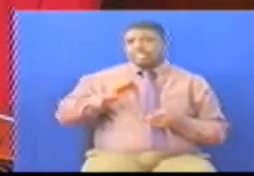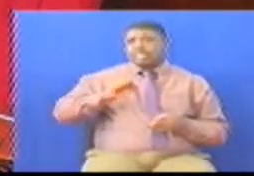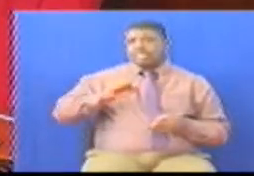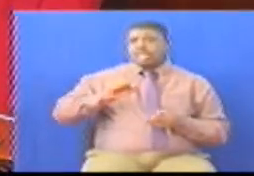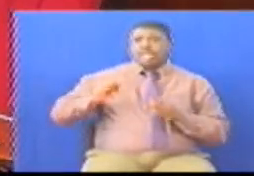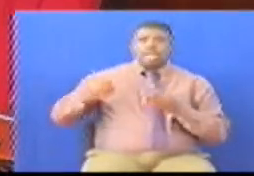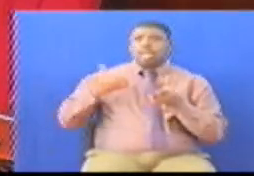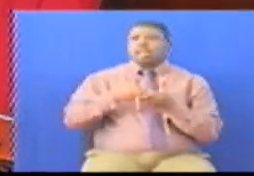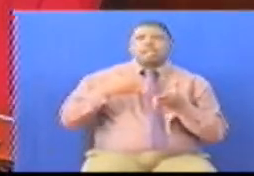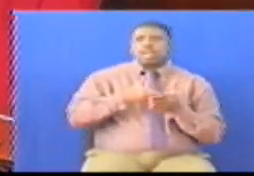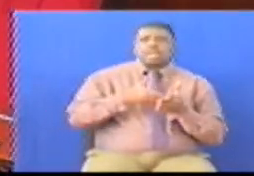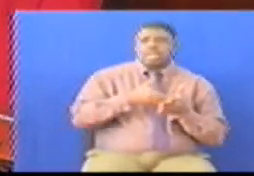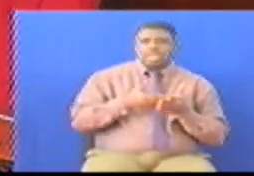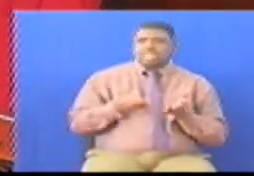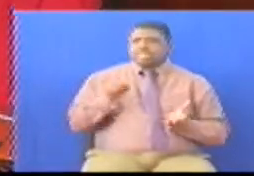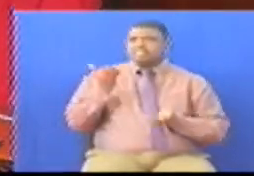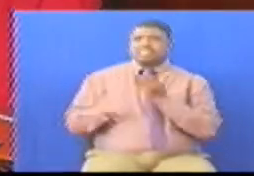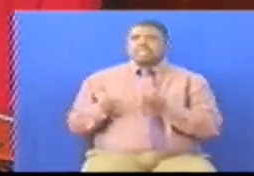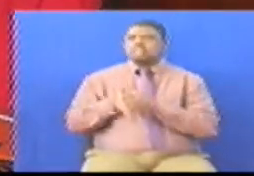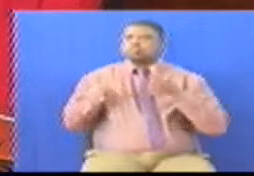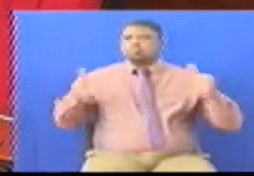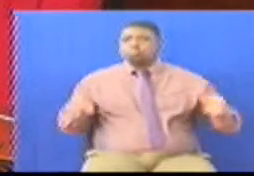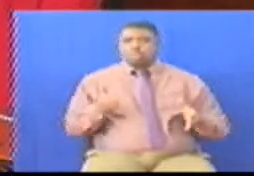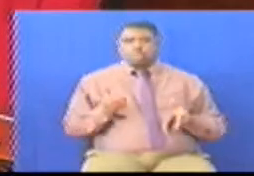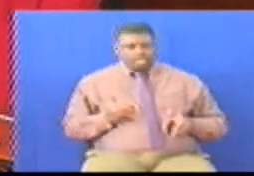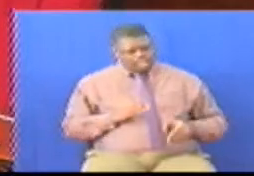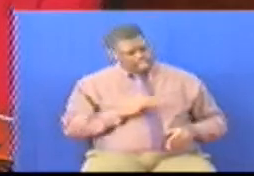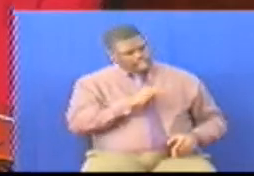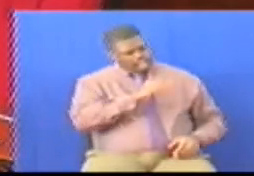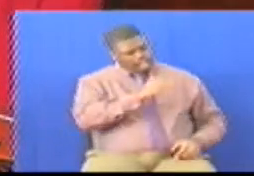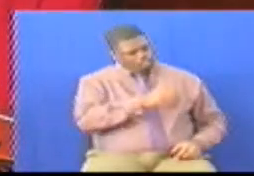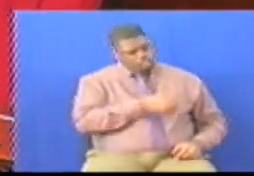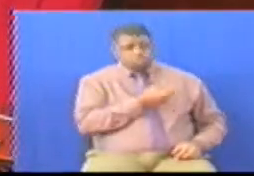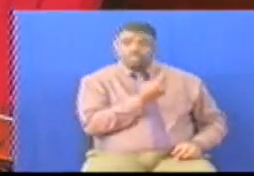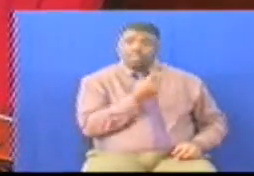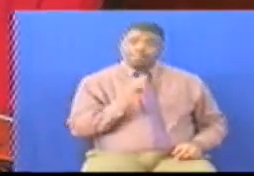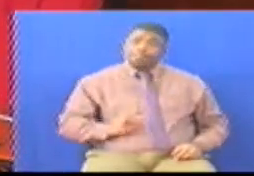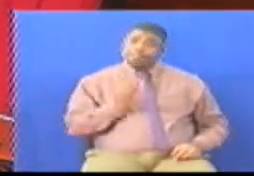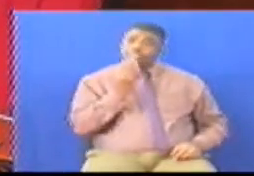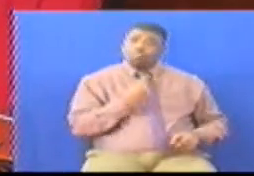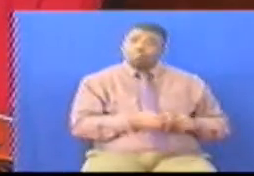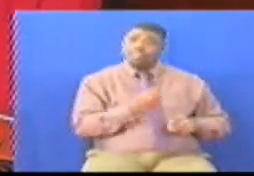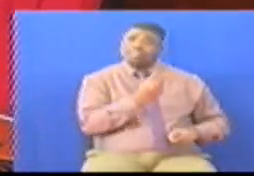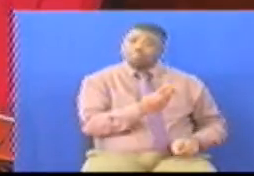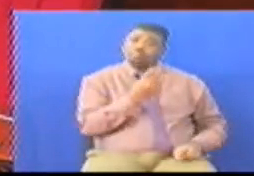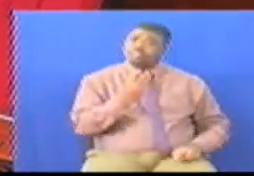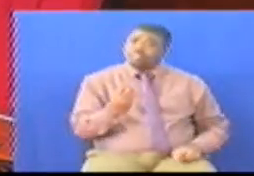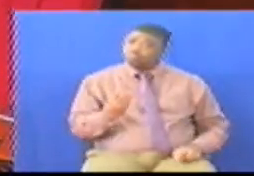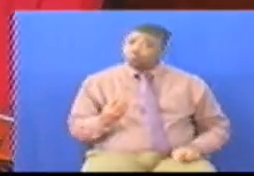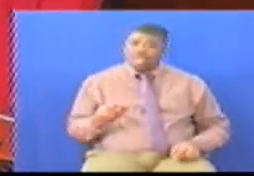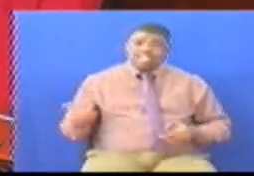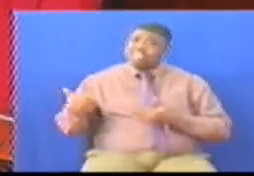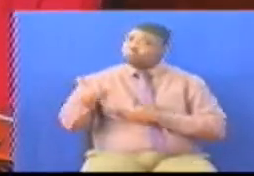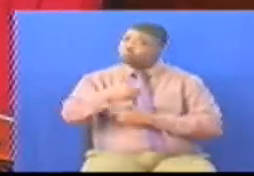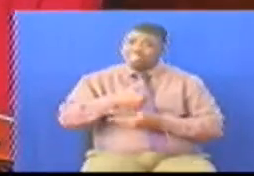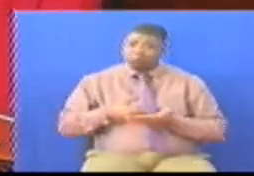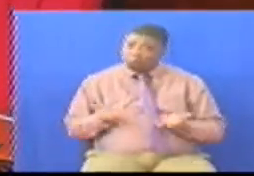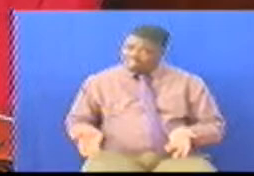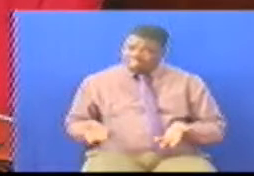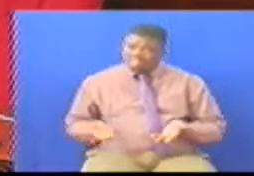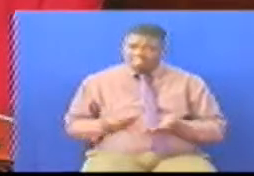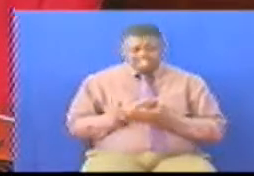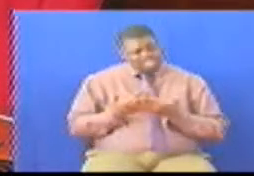kiasi kikubwa hadi kufikia mwezi Aprili 2020 bilioni 303 pia zilikuwa hazijakusanywa kwa